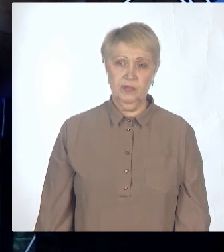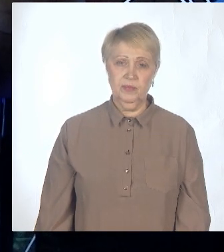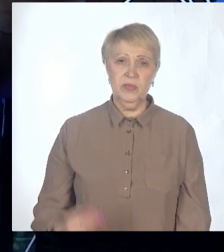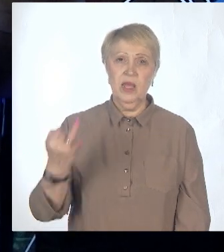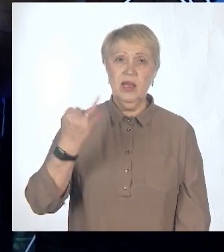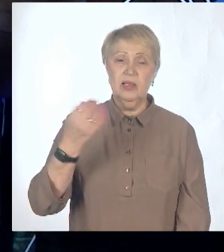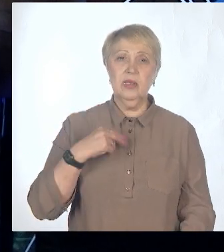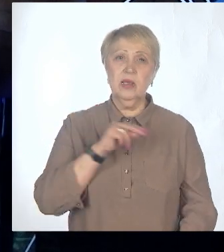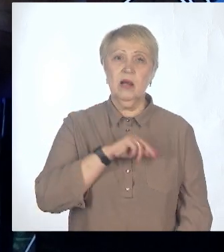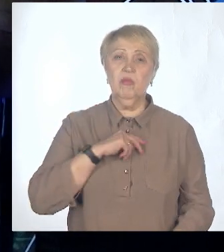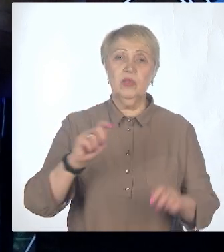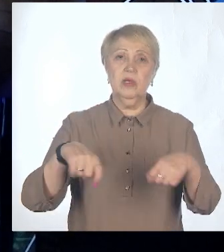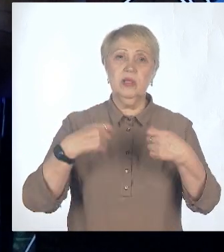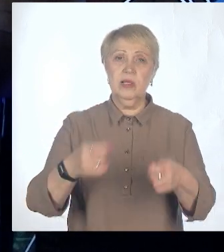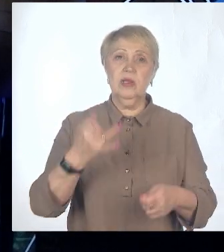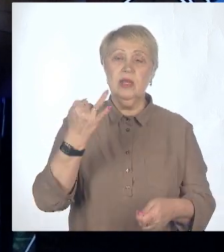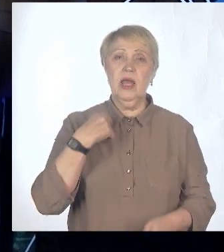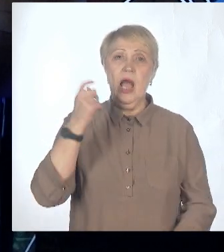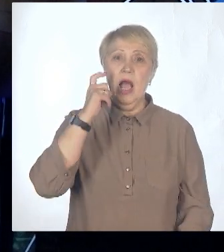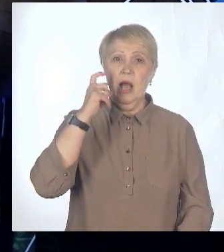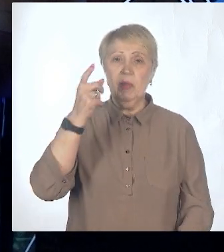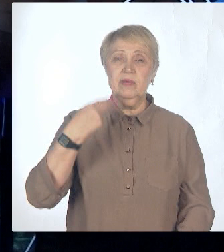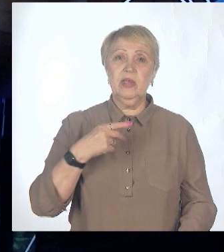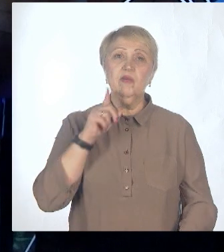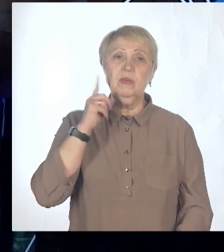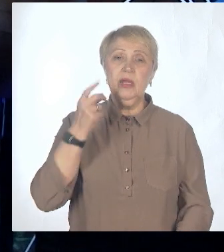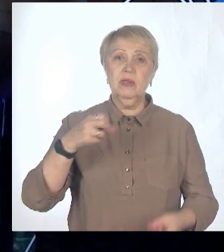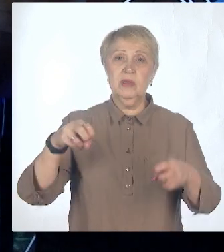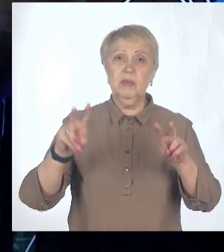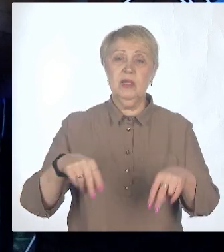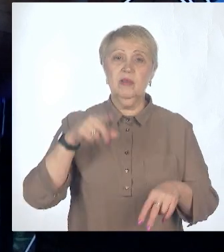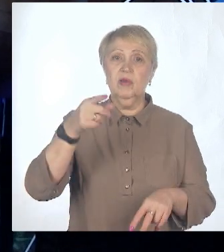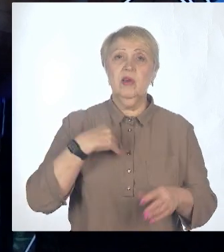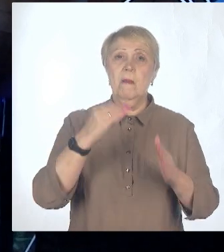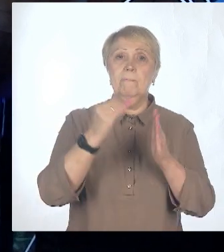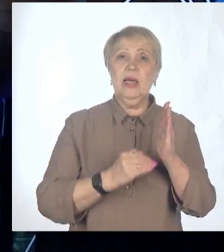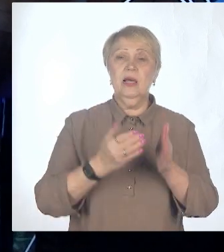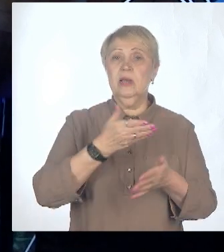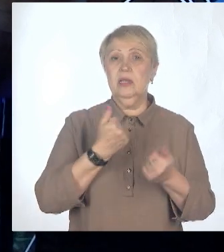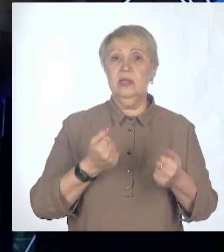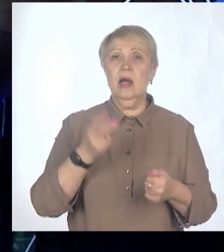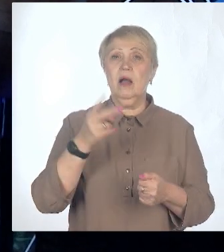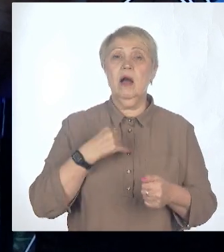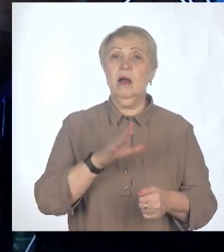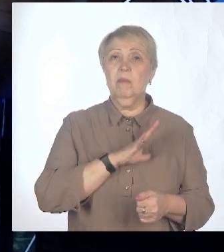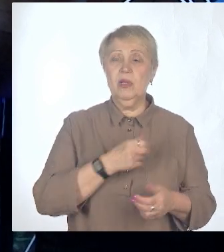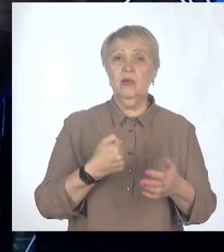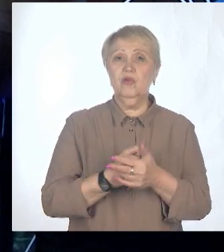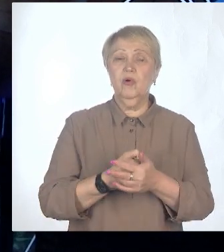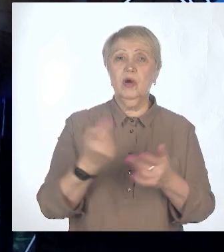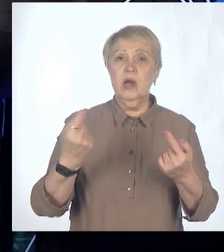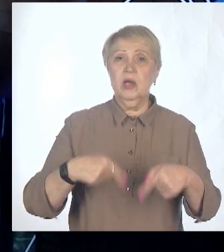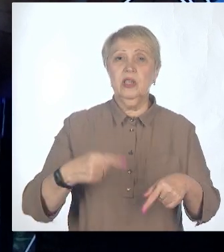Дальнего Востока и Хабаровска, в частности, к молодым специалистам, он и не падал. Как он был до кризисного времени, так и